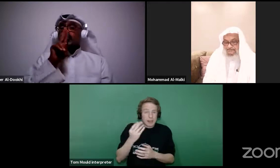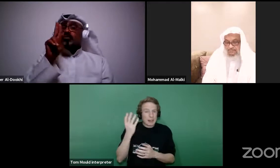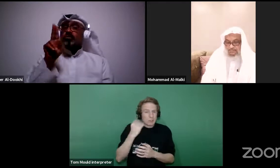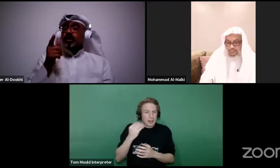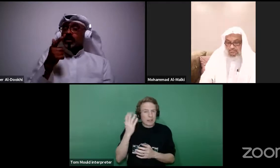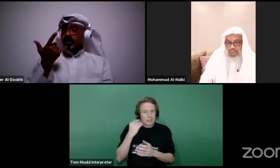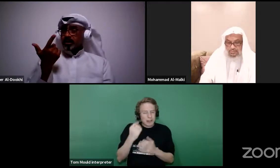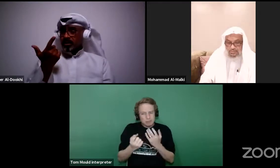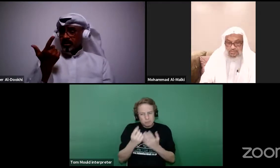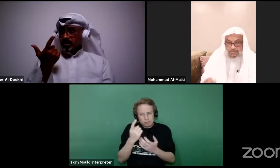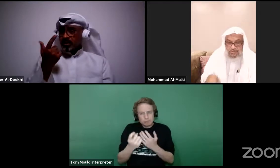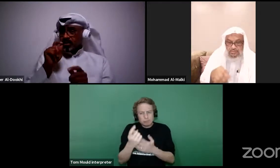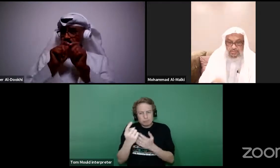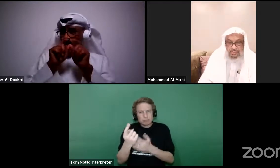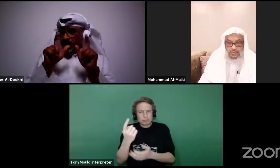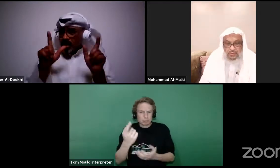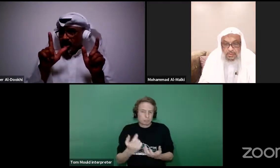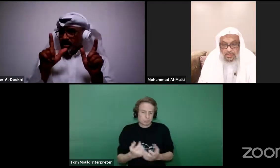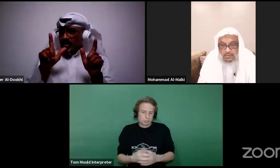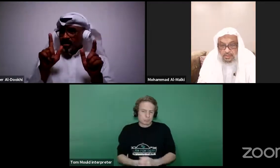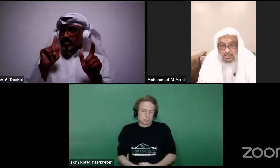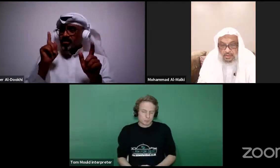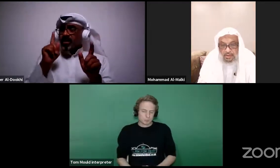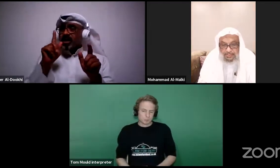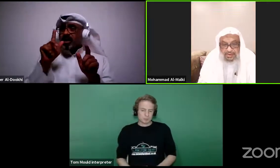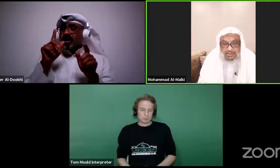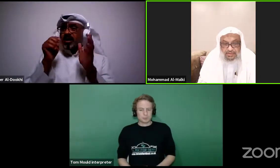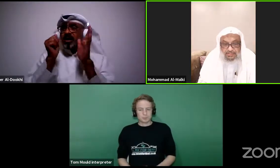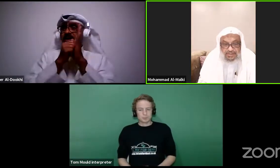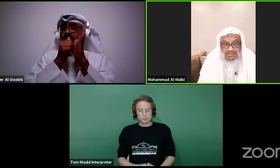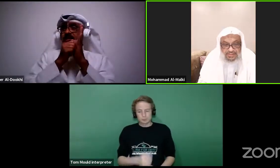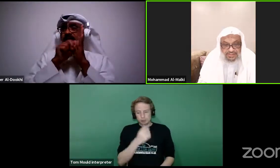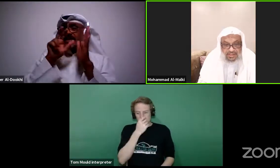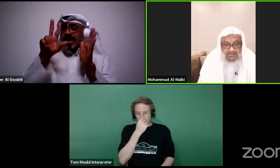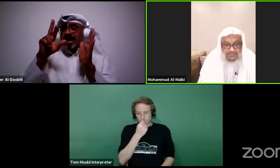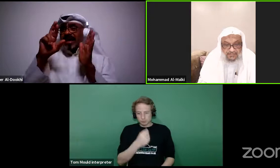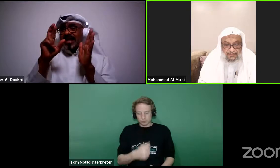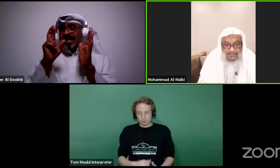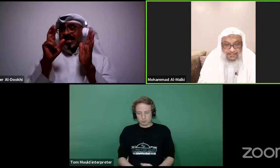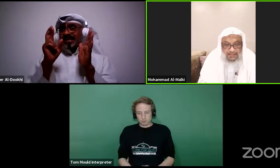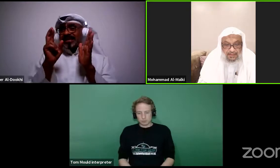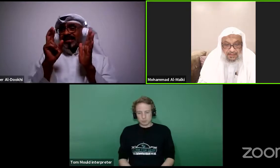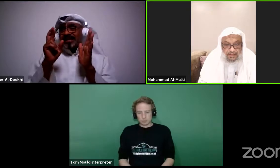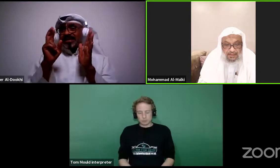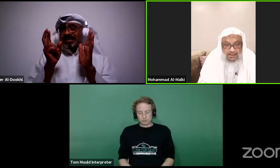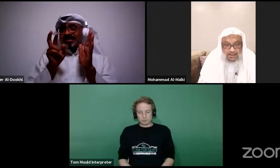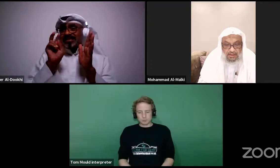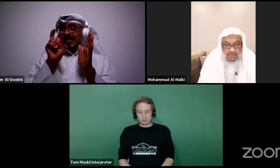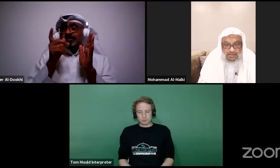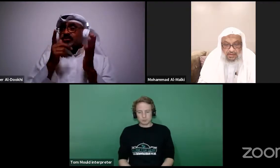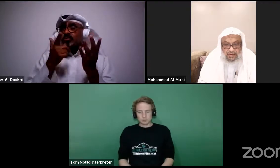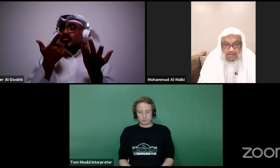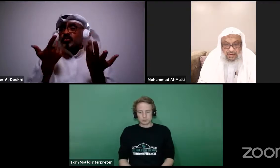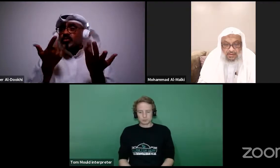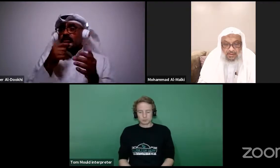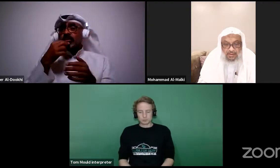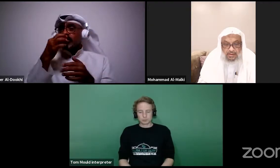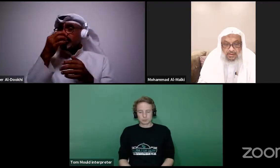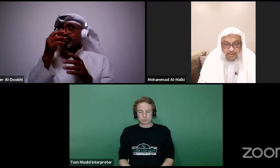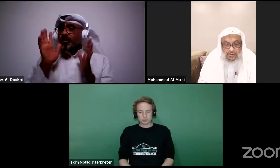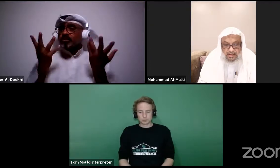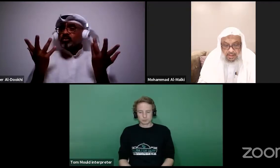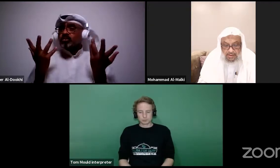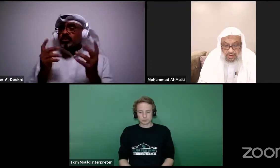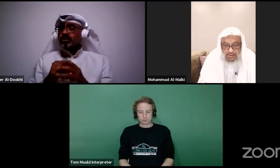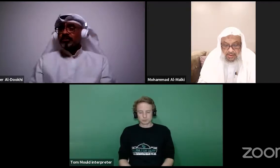كلمة توضيح حول البيت العزيز حفظكم الله؟ بيت العزة؟ اي نعم اي هذا هو بيت العزة.